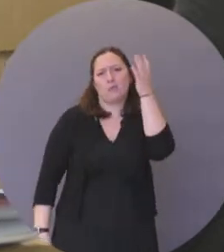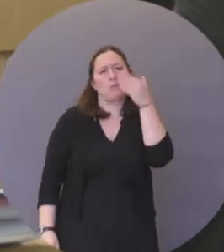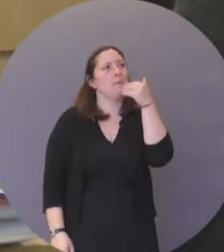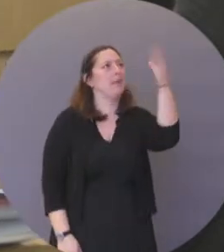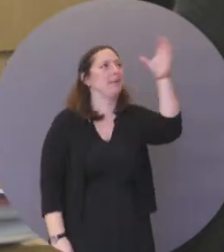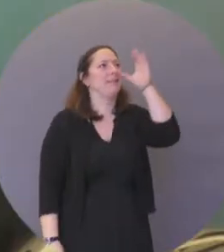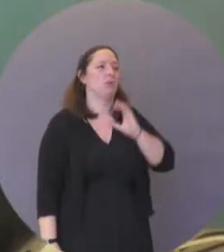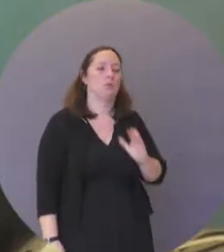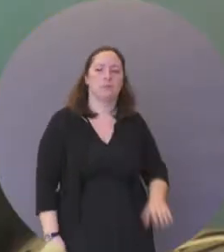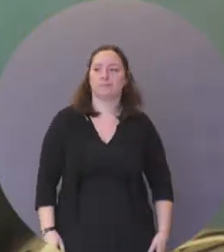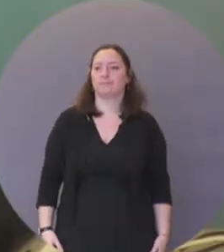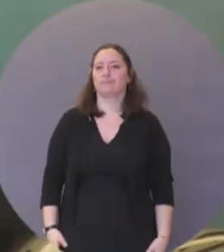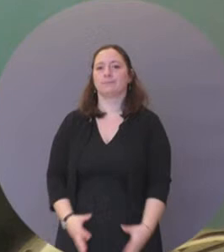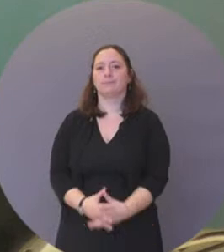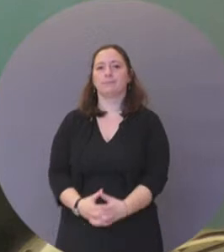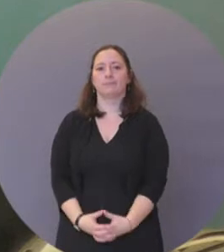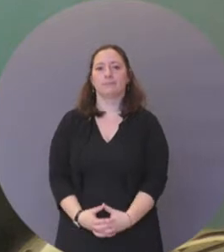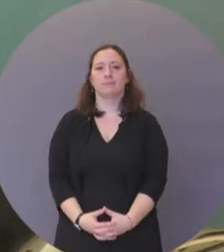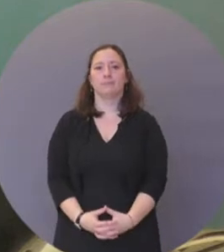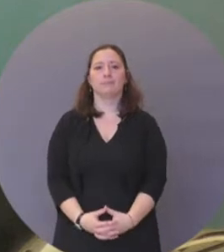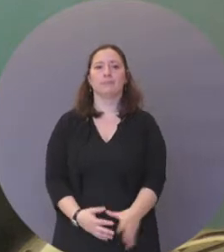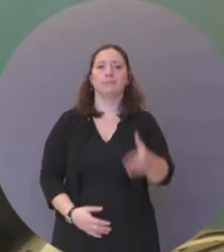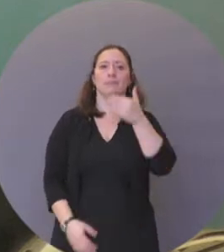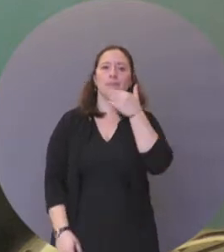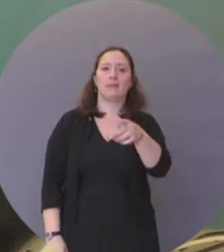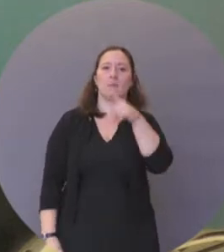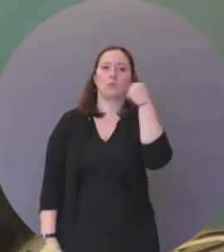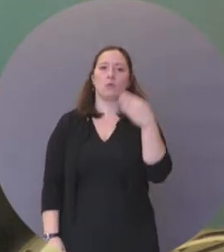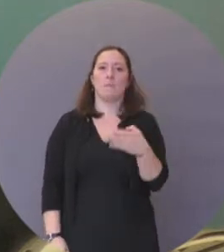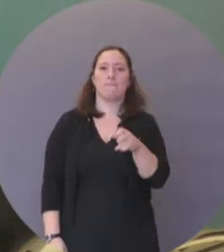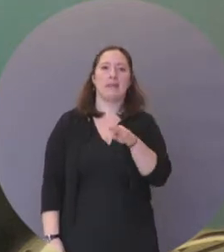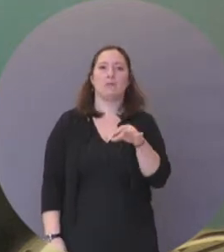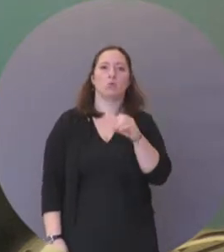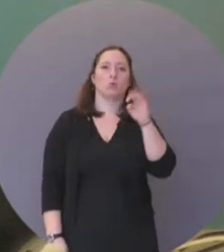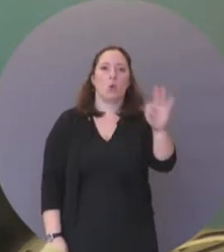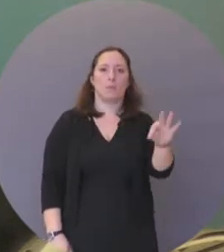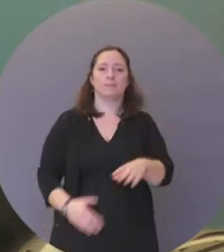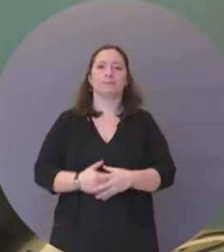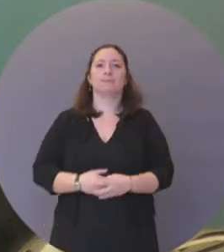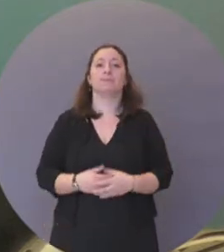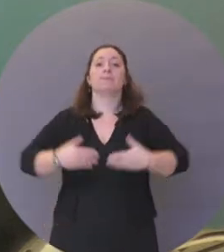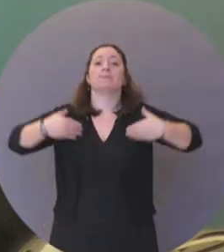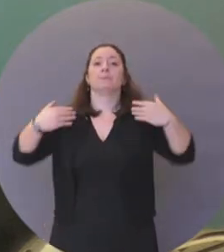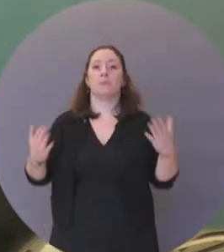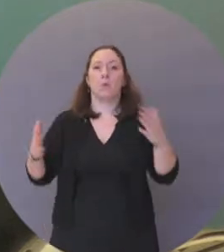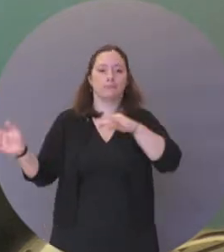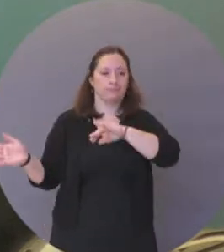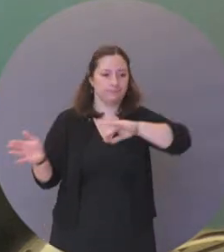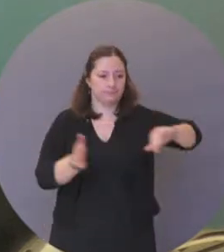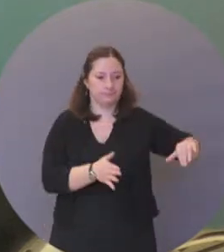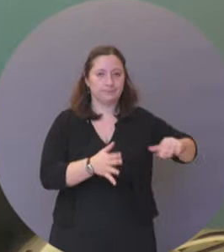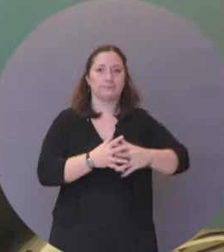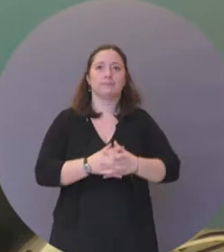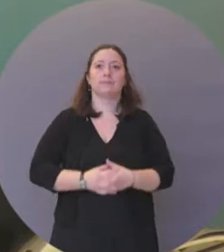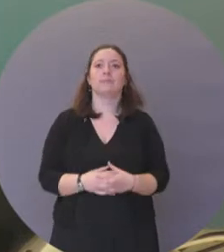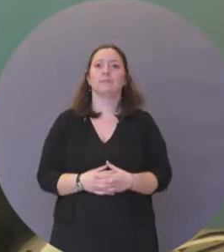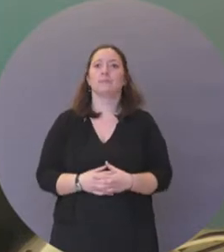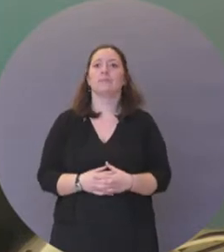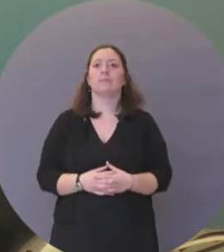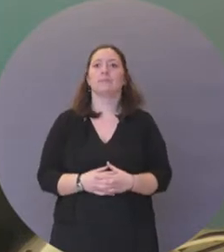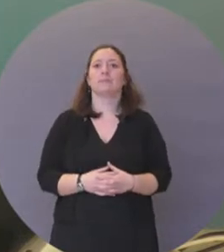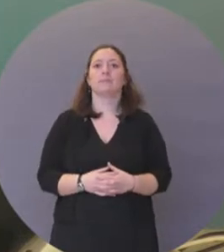remercie merci Monsieur et tout bien nous arrivons présentation